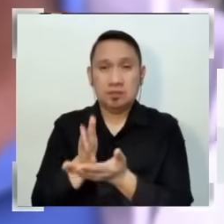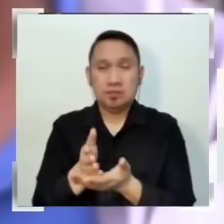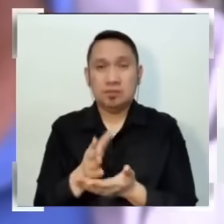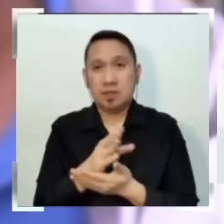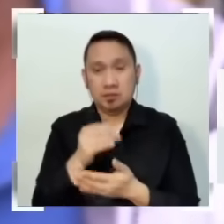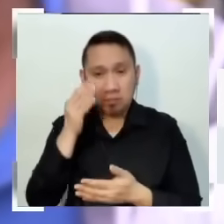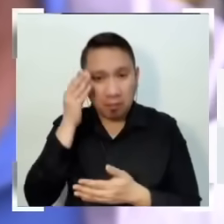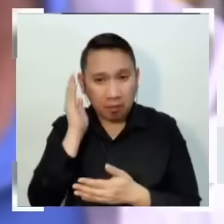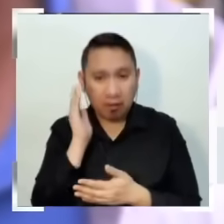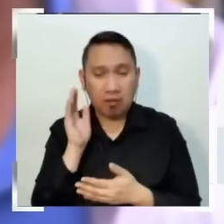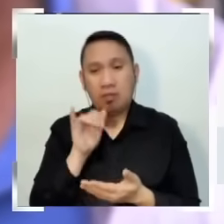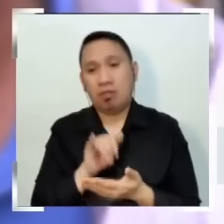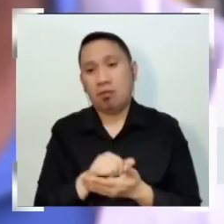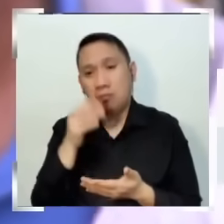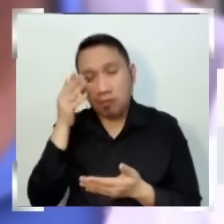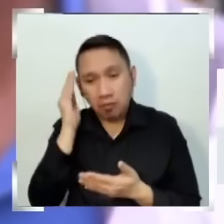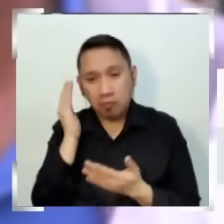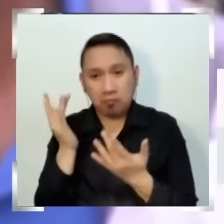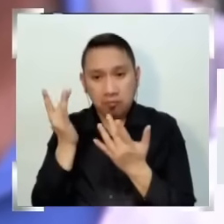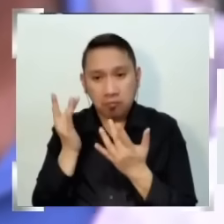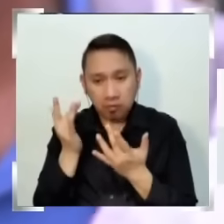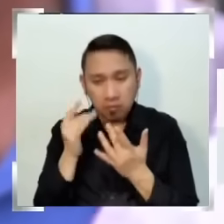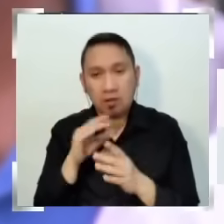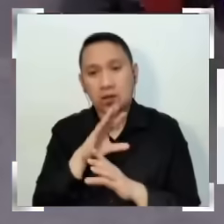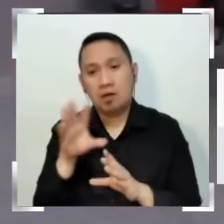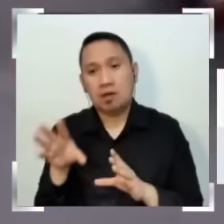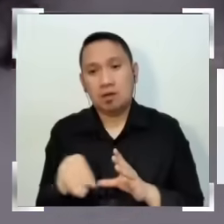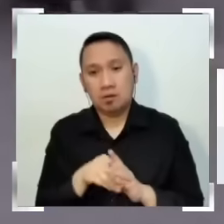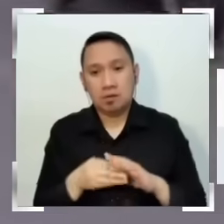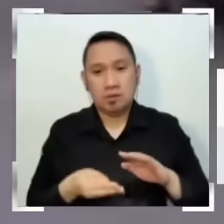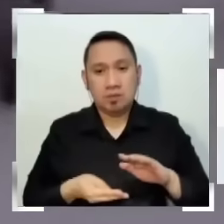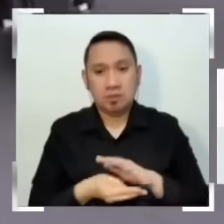yung pakiusap na yon ay may kaakibat na korupsyon.